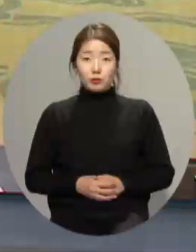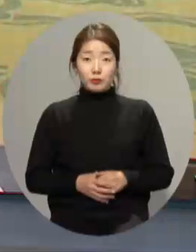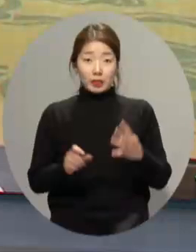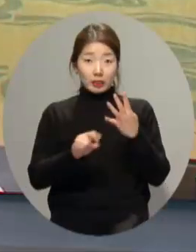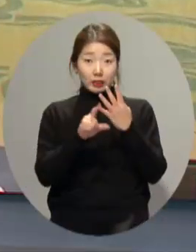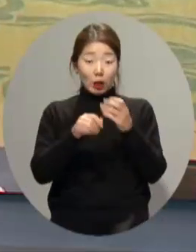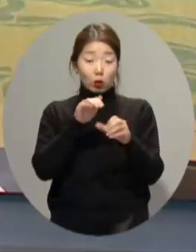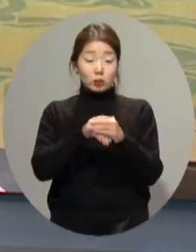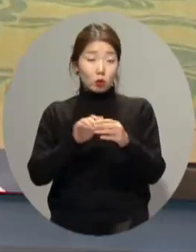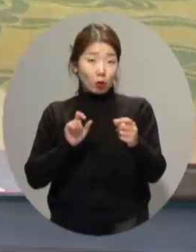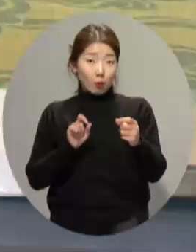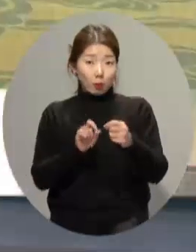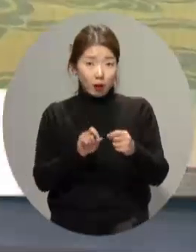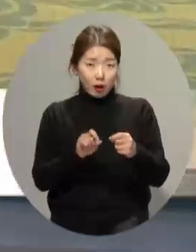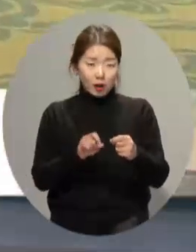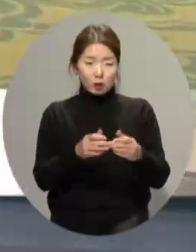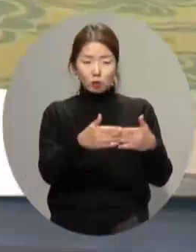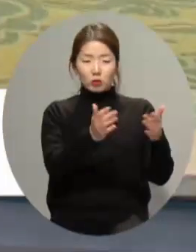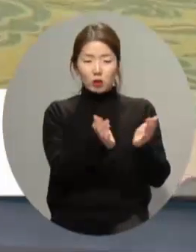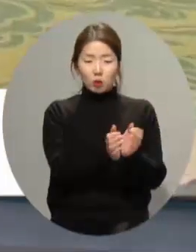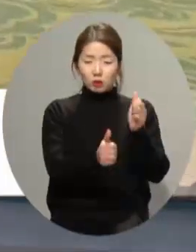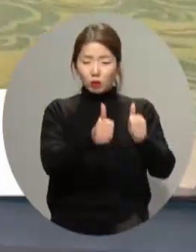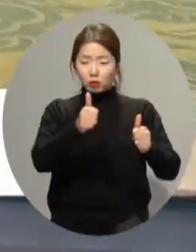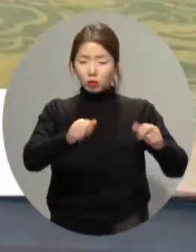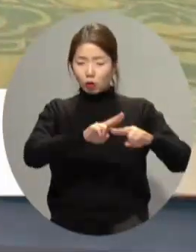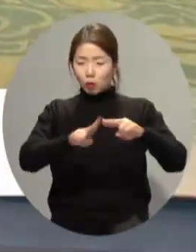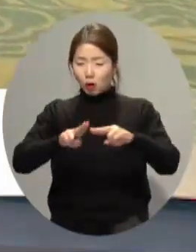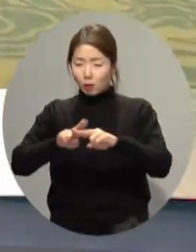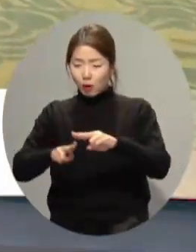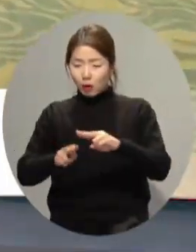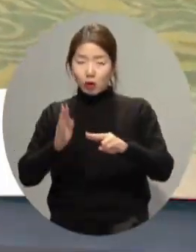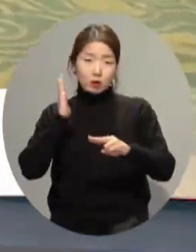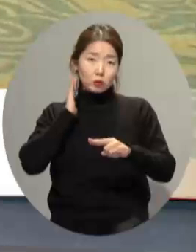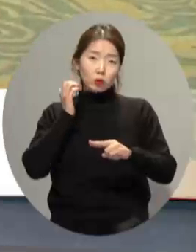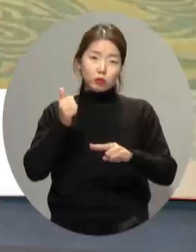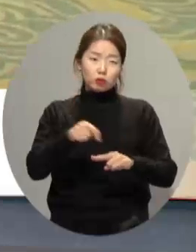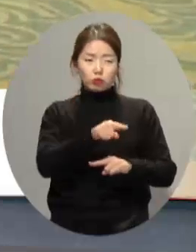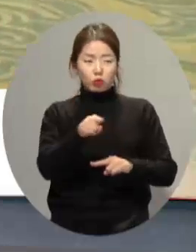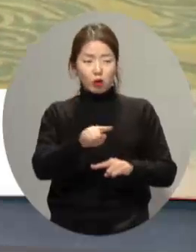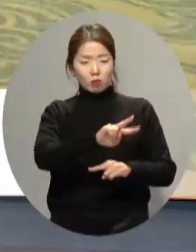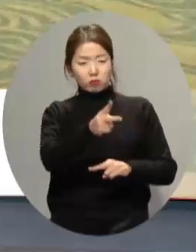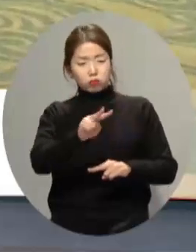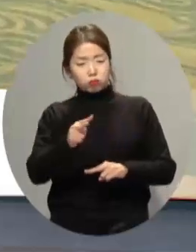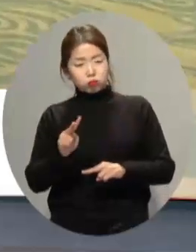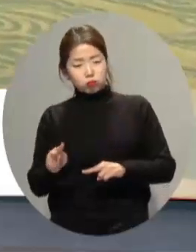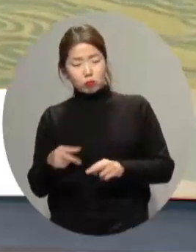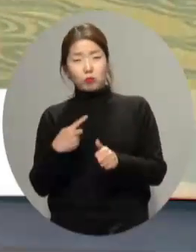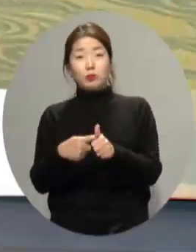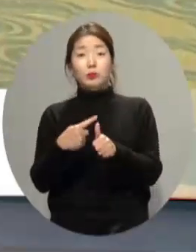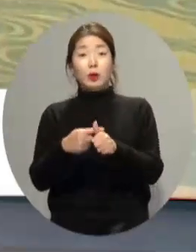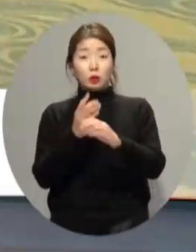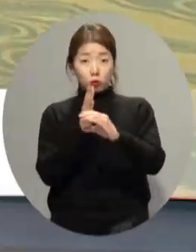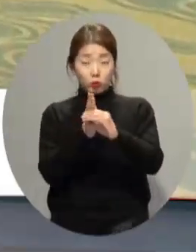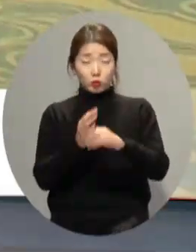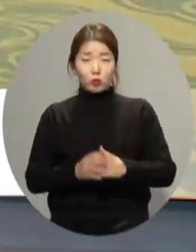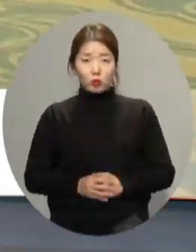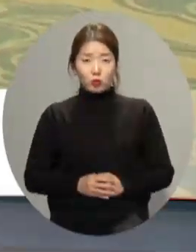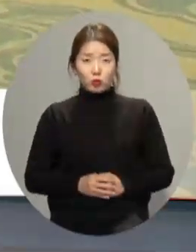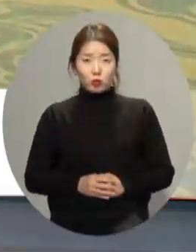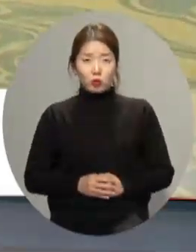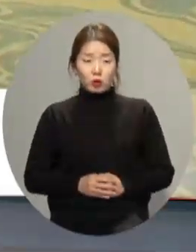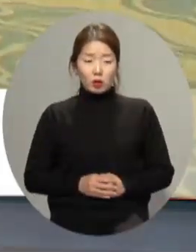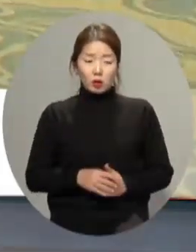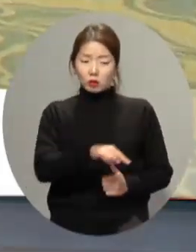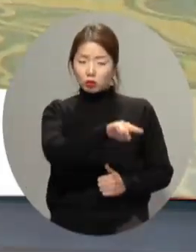4월 총선을 앞두고 장관들의 줄사퇴가 이어지면서 윤석열 정부가 총선용 개각을 한다는 비판이 쏟아졌는데요. 새